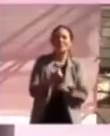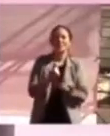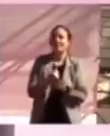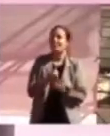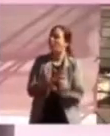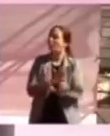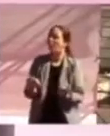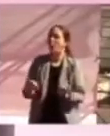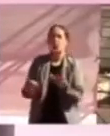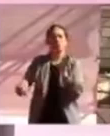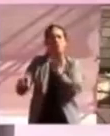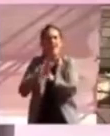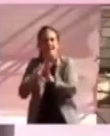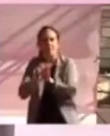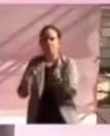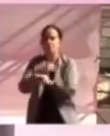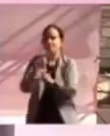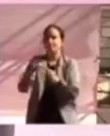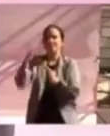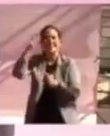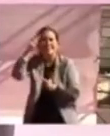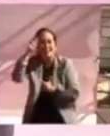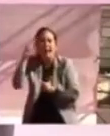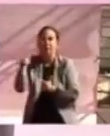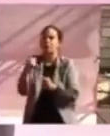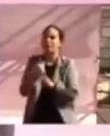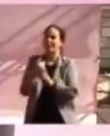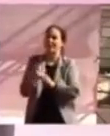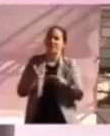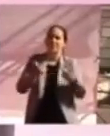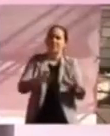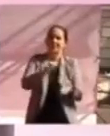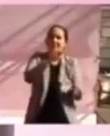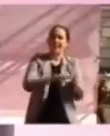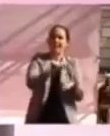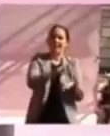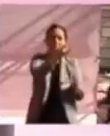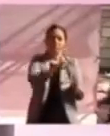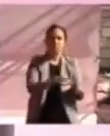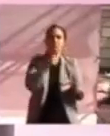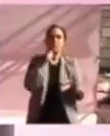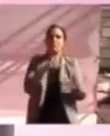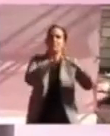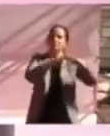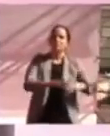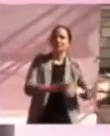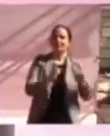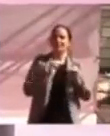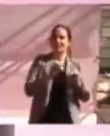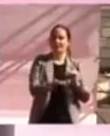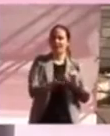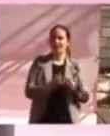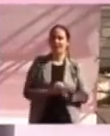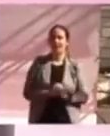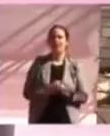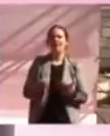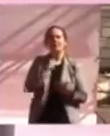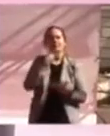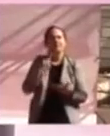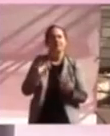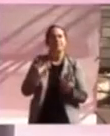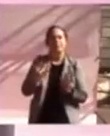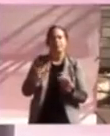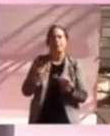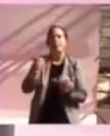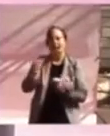garantiscono che quella persona venga difesa e allora io penso che oggi ci sia la possibilità di un cambio di marcia dentro una